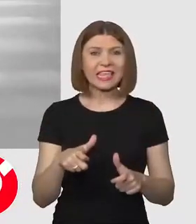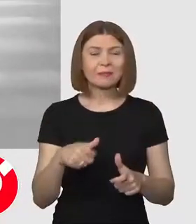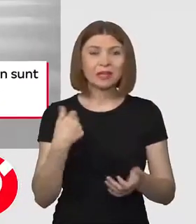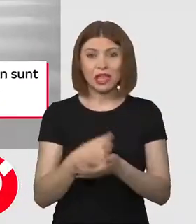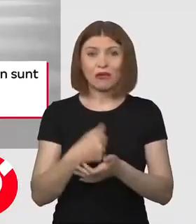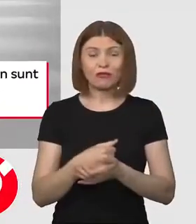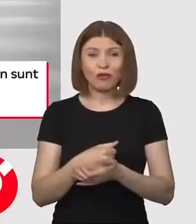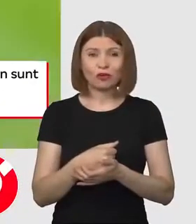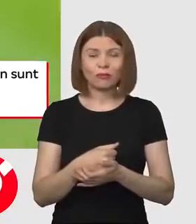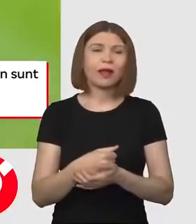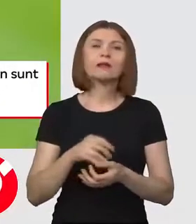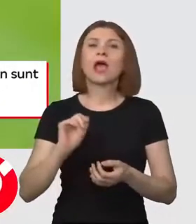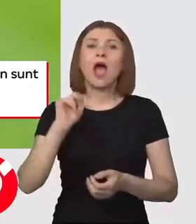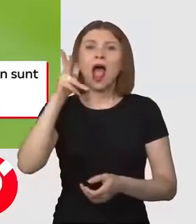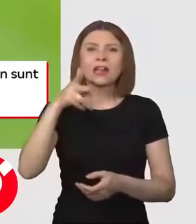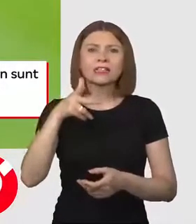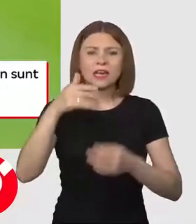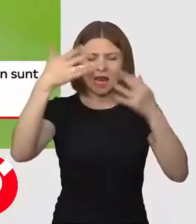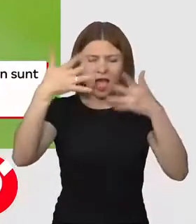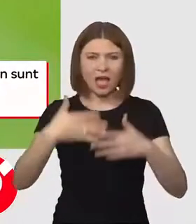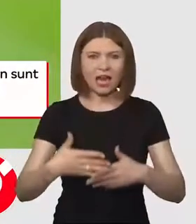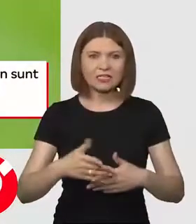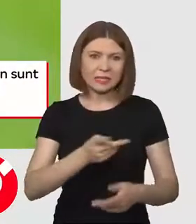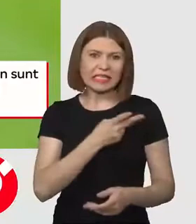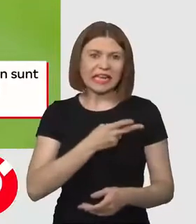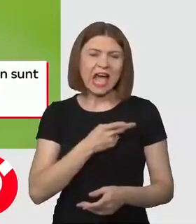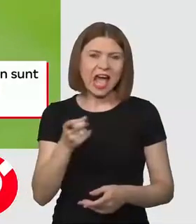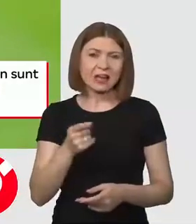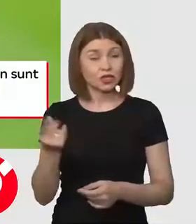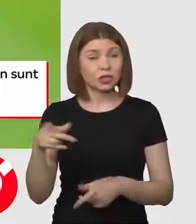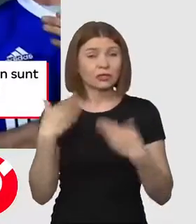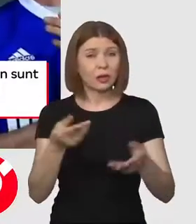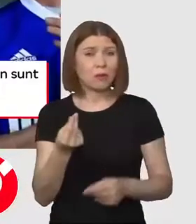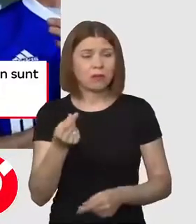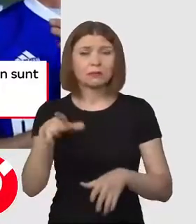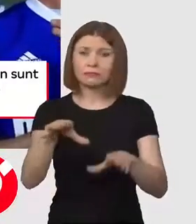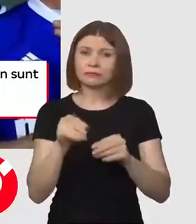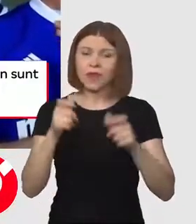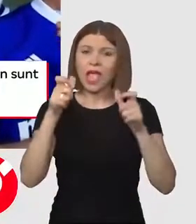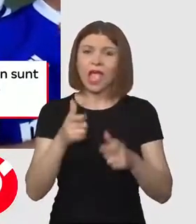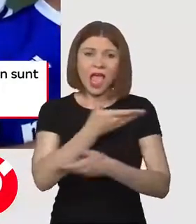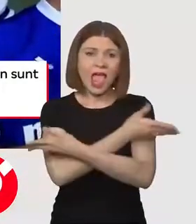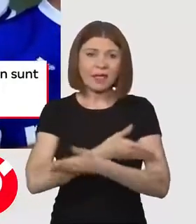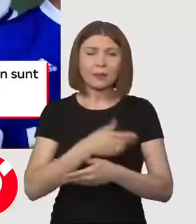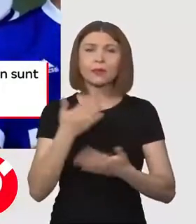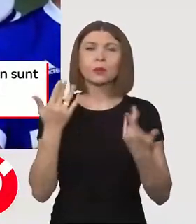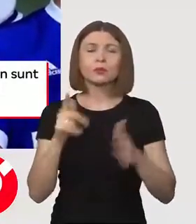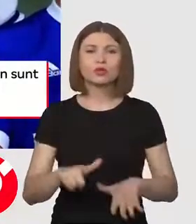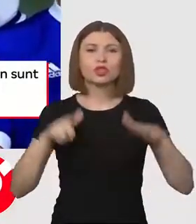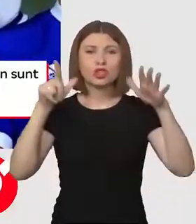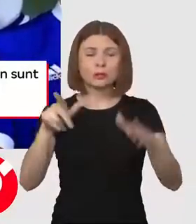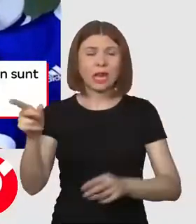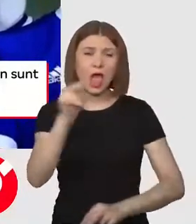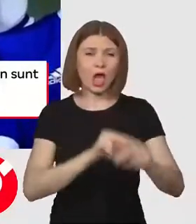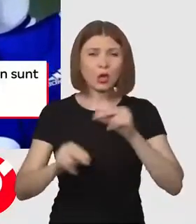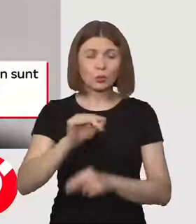din League One, reprezentând a treia ligă engleză pe care îi și sponsorizează. El a primit deja echipamentul cu numărul 17 din partea